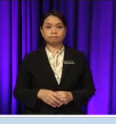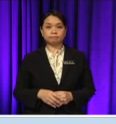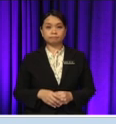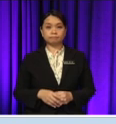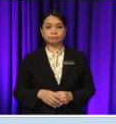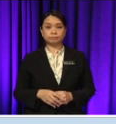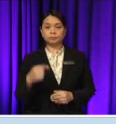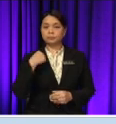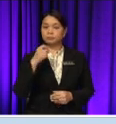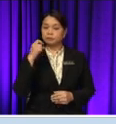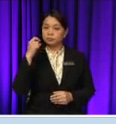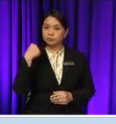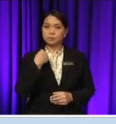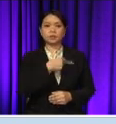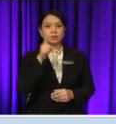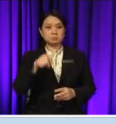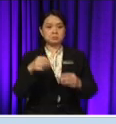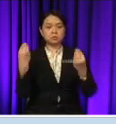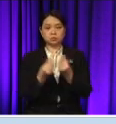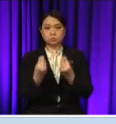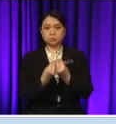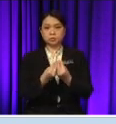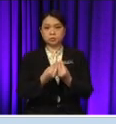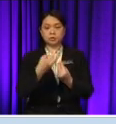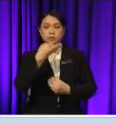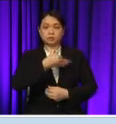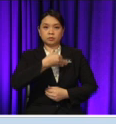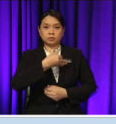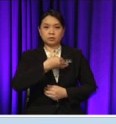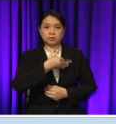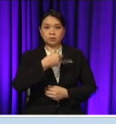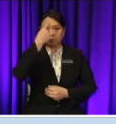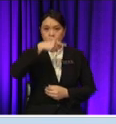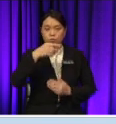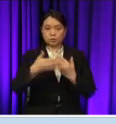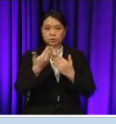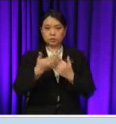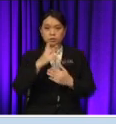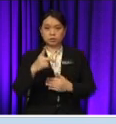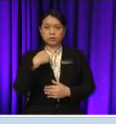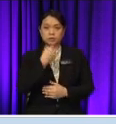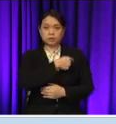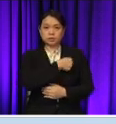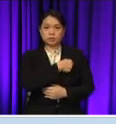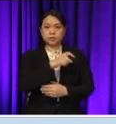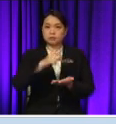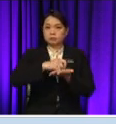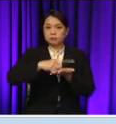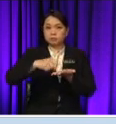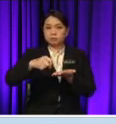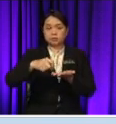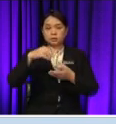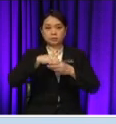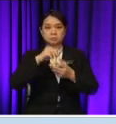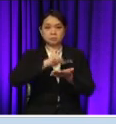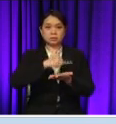kita masih jumlahkan faedah atas ambilan ini untuk memudahkan kita mencatat di